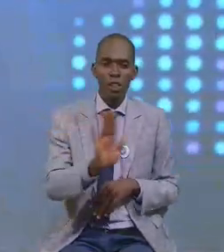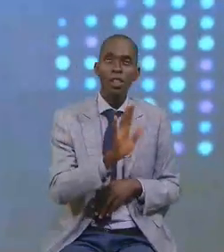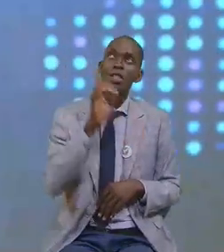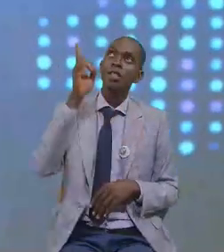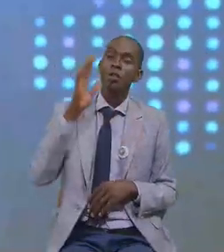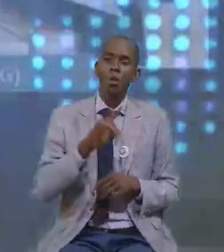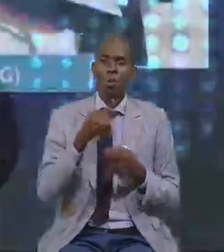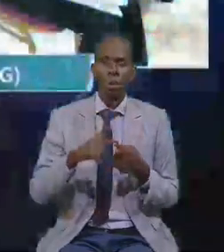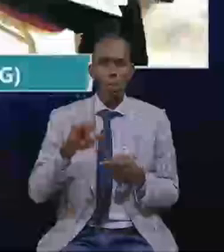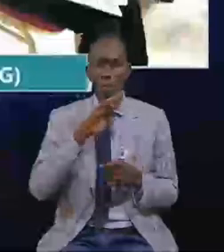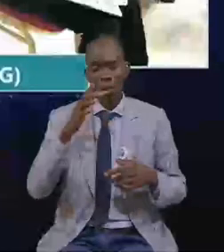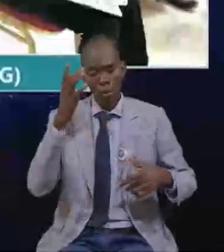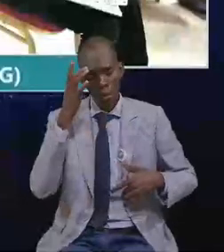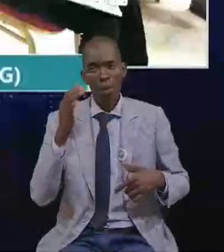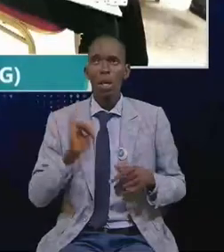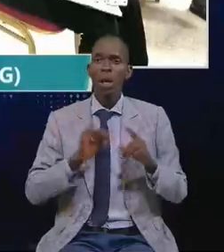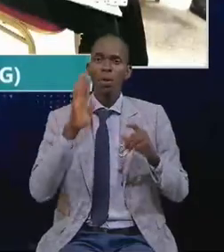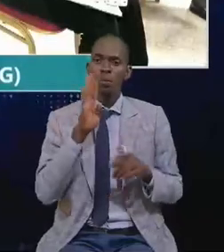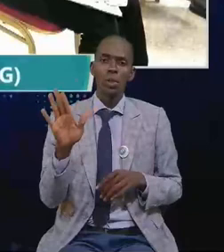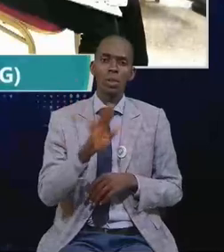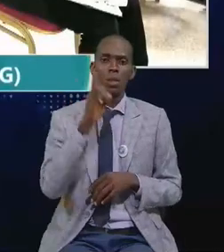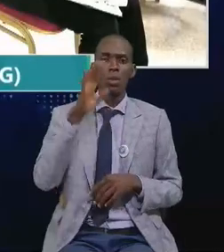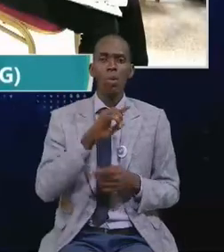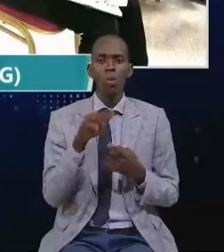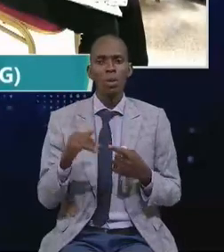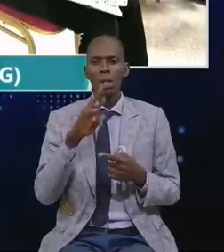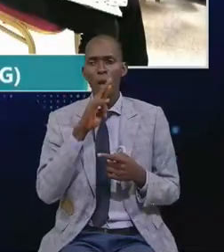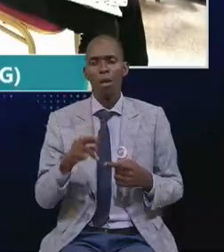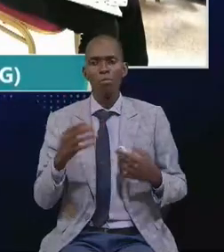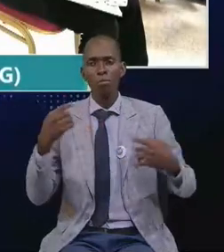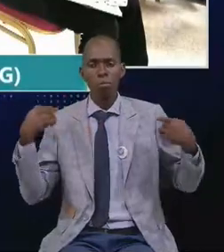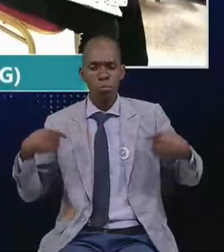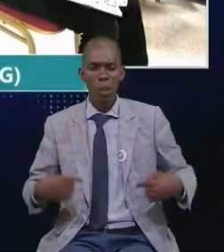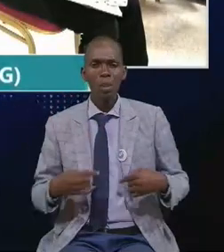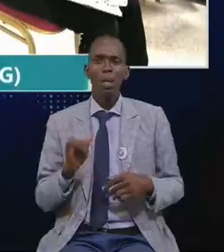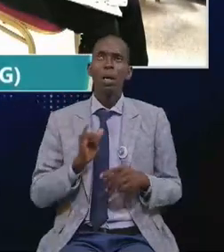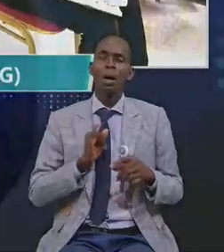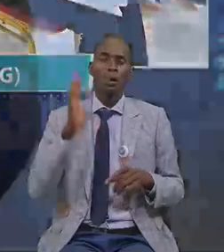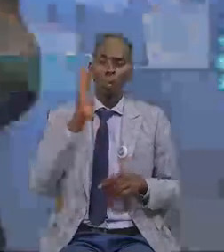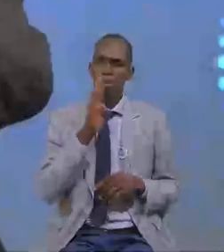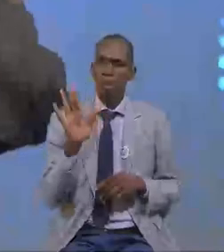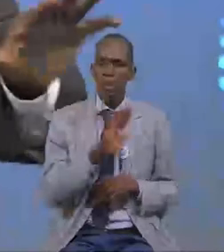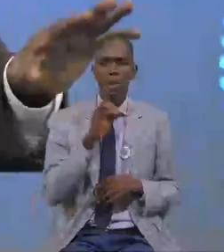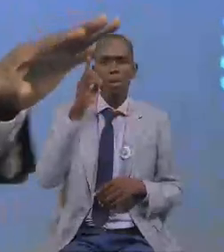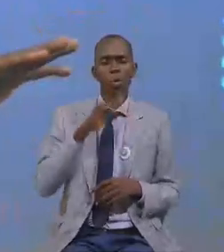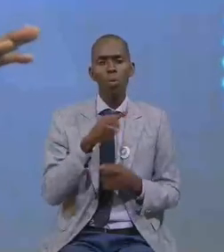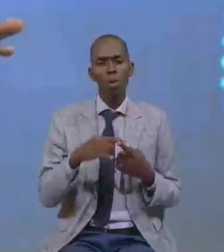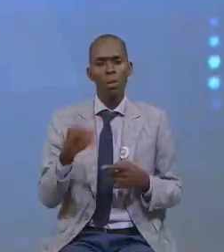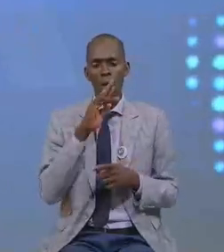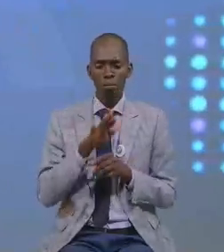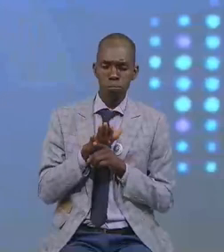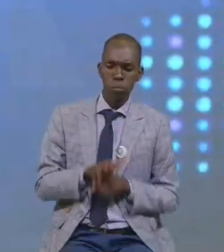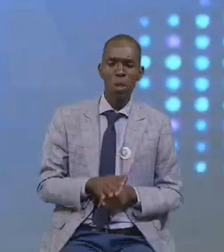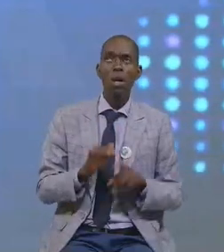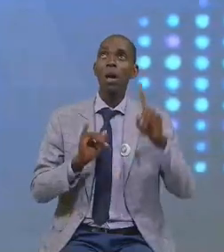ils sont malades, je serai leur Dieu. Quand ils sont tourmentés, je serai leur Dieu. Quand ils sont opprimés, je serai leur Dieu. Quand ils